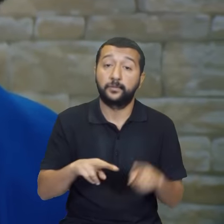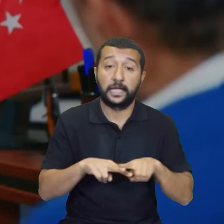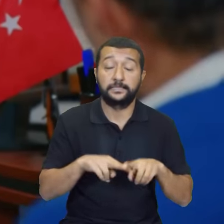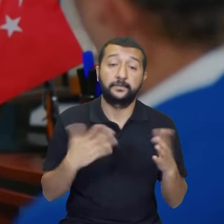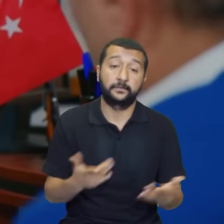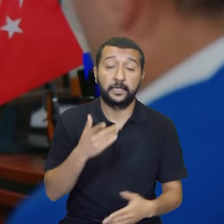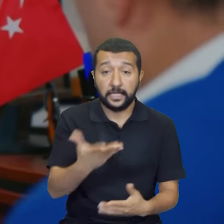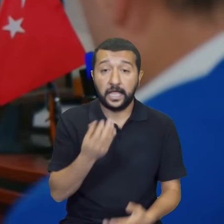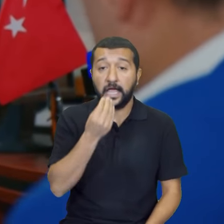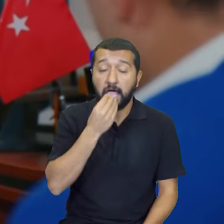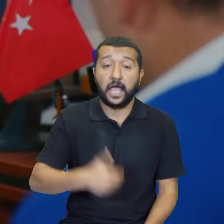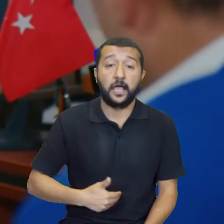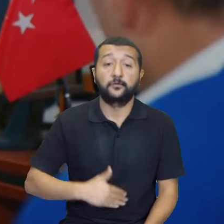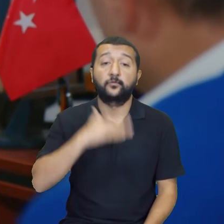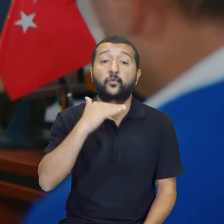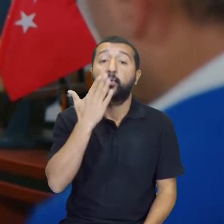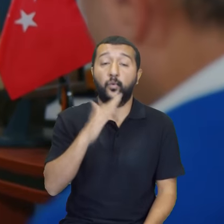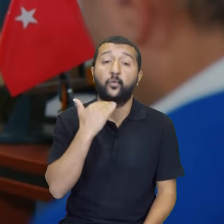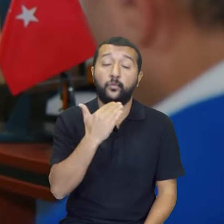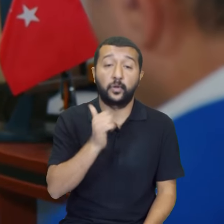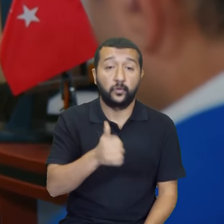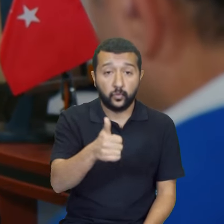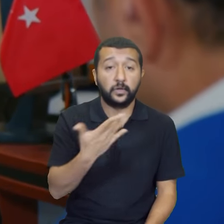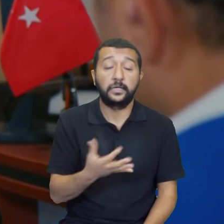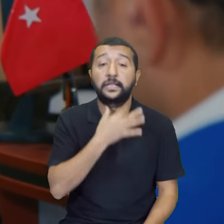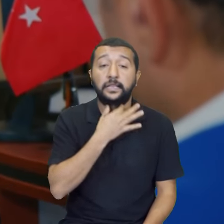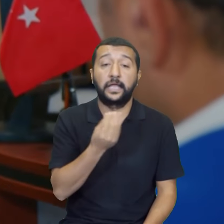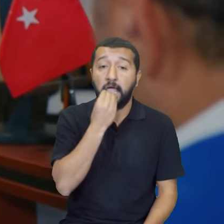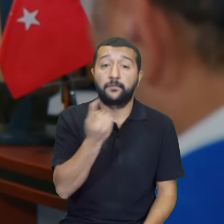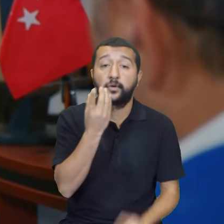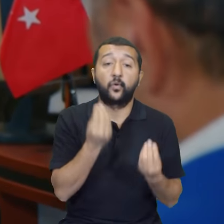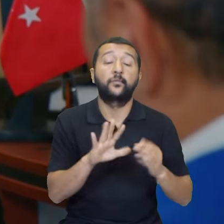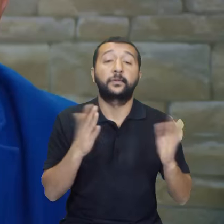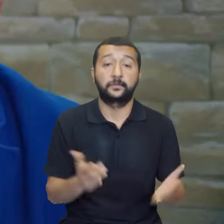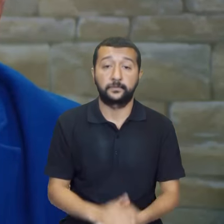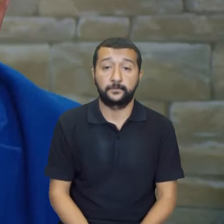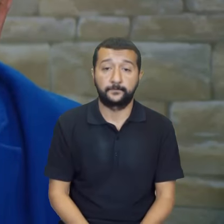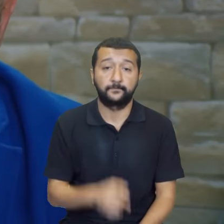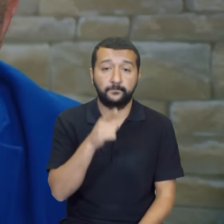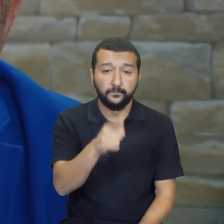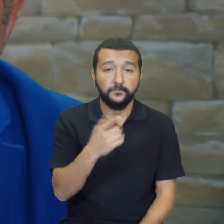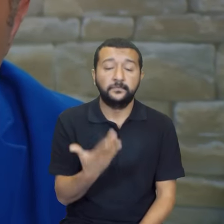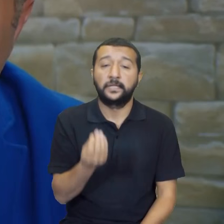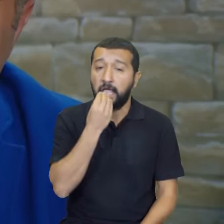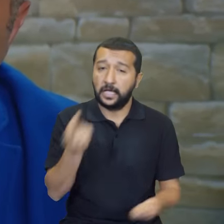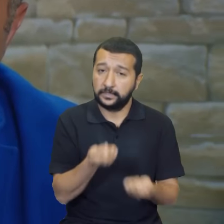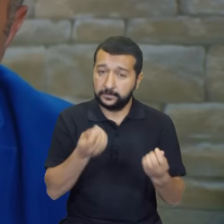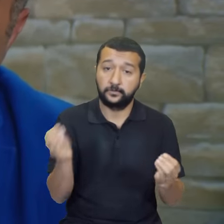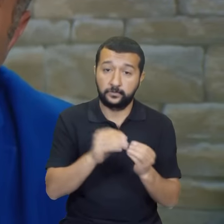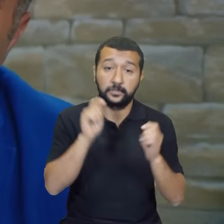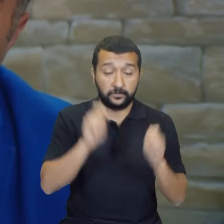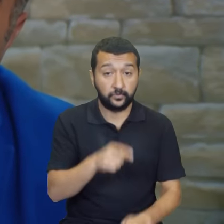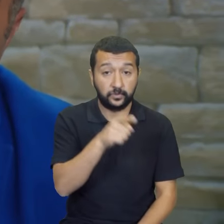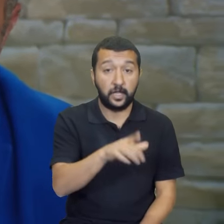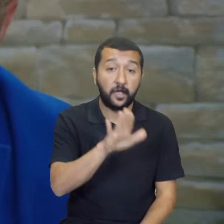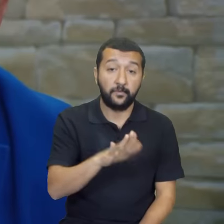Ayşe. Daha aç karnımızı doyuramıyoruz. Günlerdir kursağımdan bir şey geçmedi. Yani sen geçirmek için uğraşıyorsun